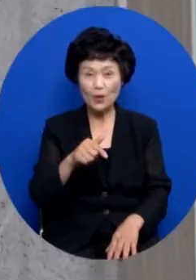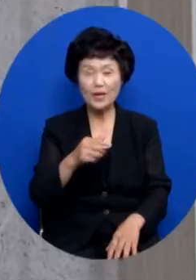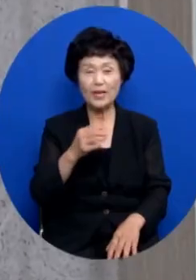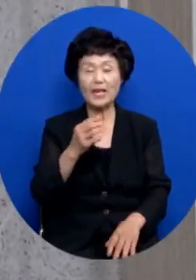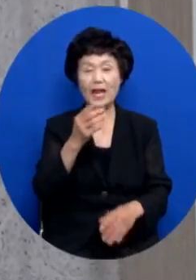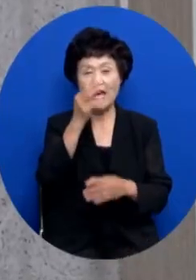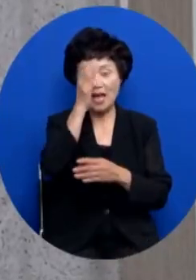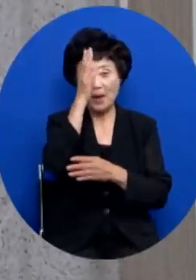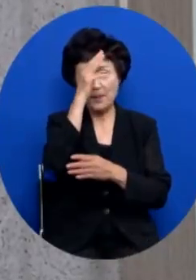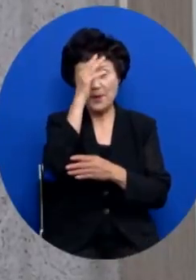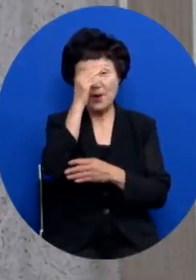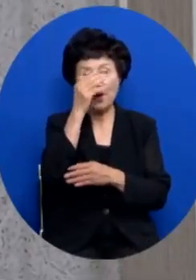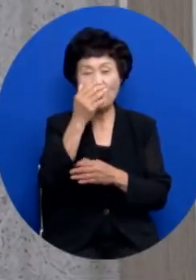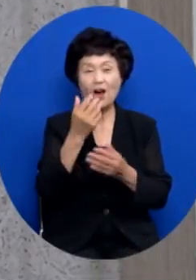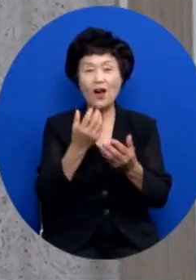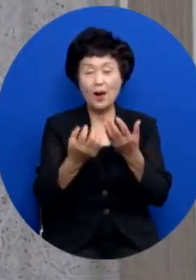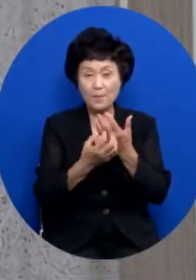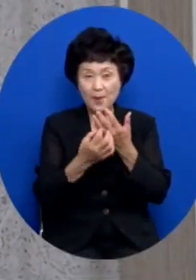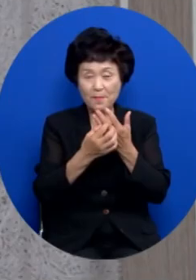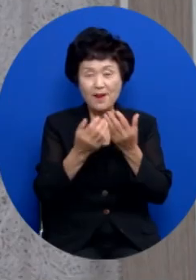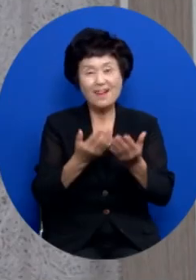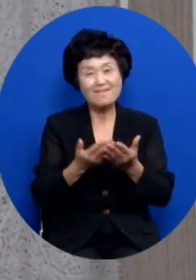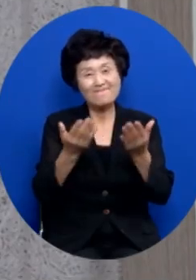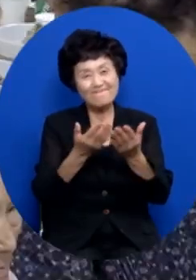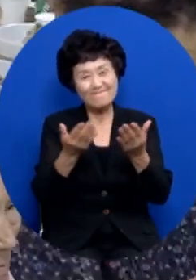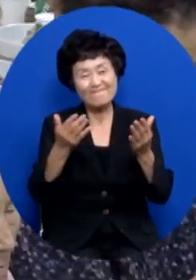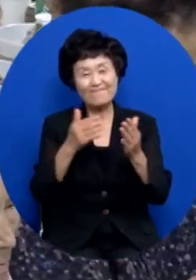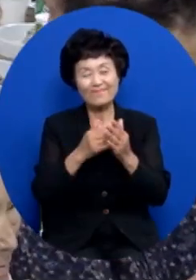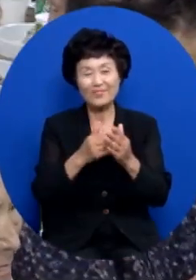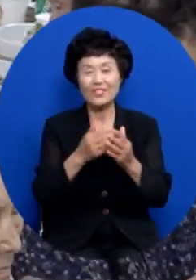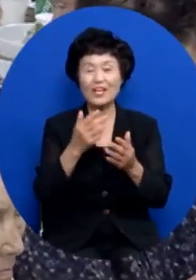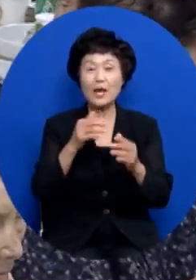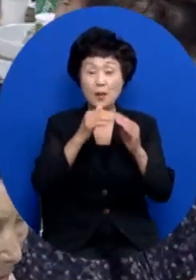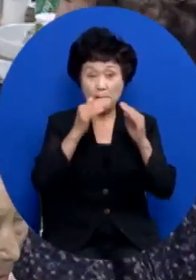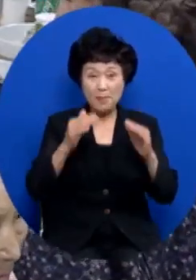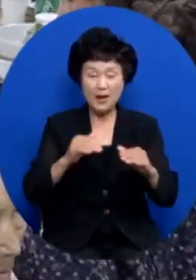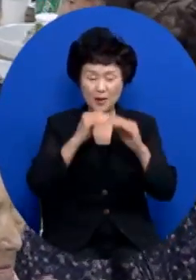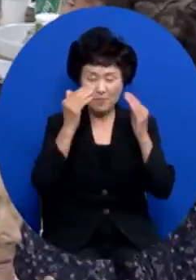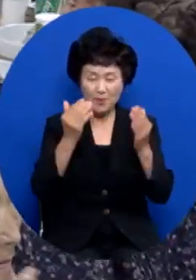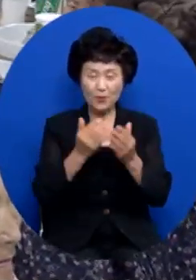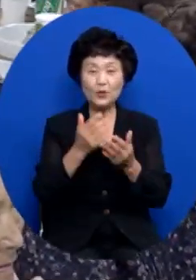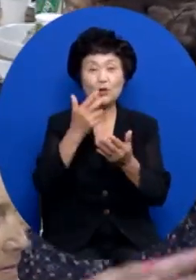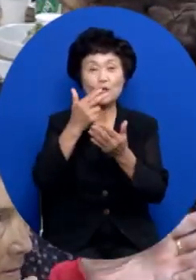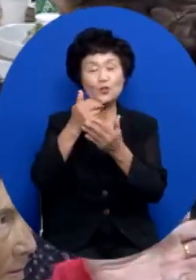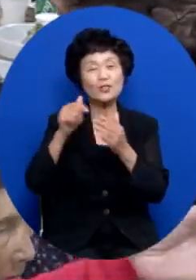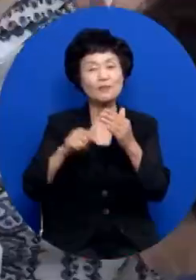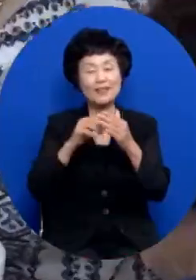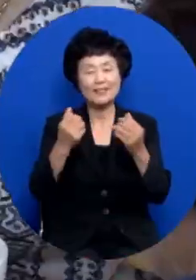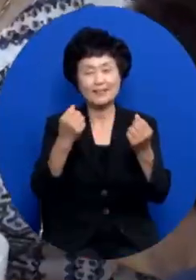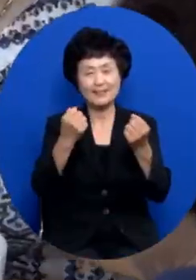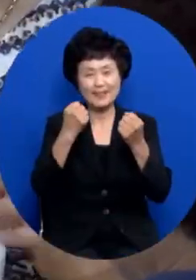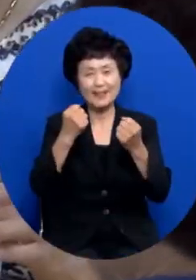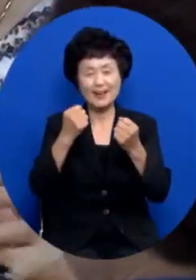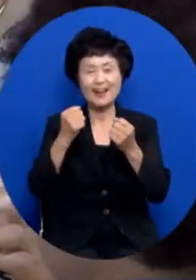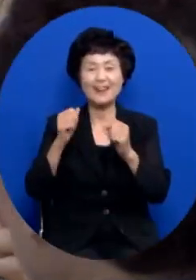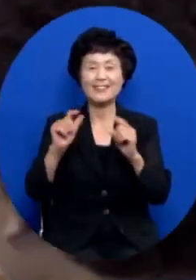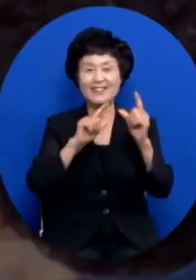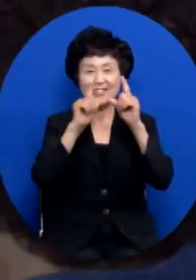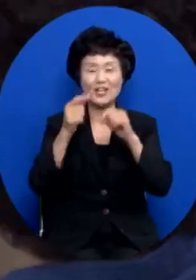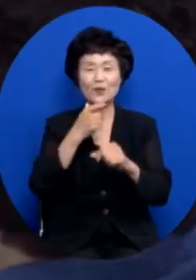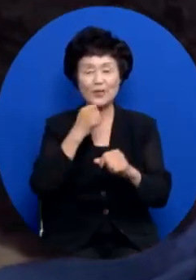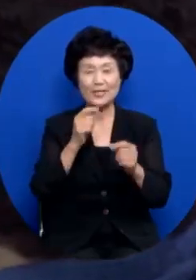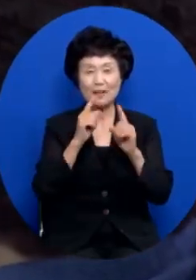이웃을 향한 나눔을 통해 마을 전체가 주안에서 행복하고 건강하게 여름을 나길 바란다고 말했습니다 해마다